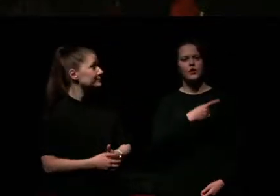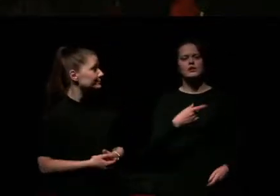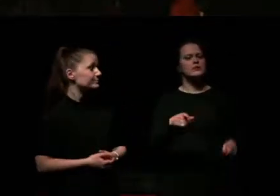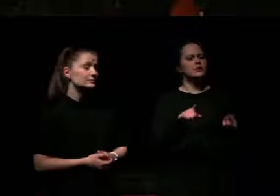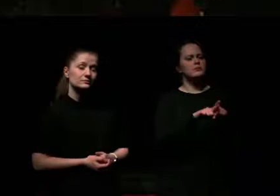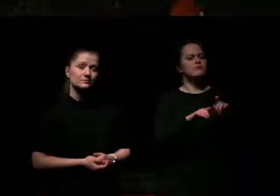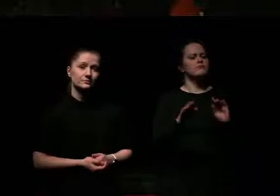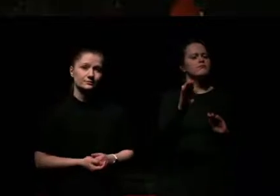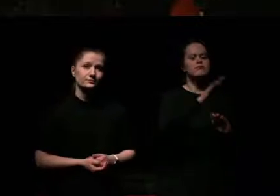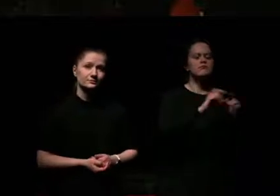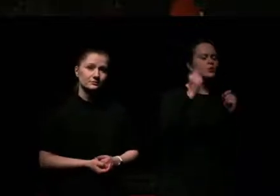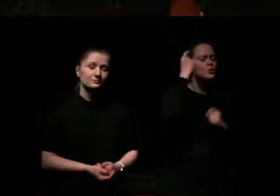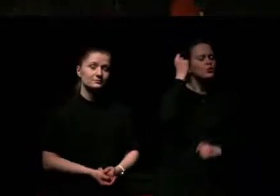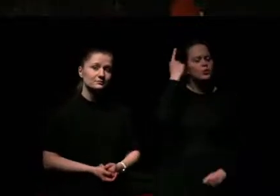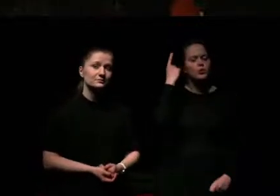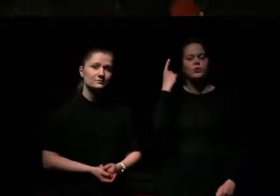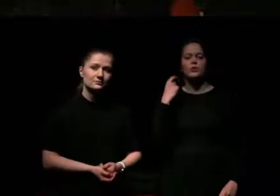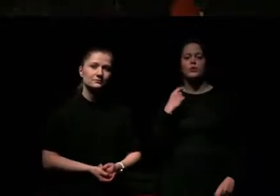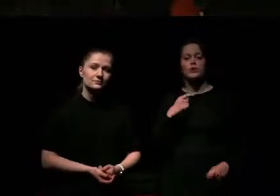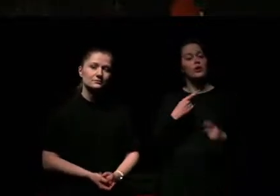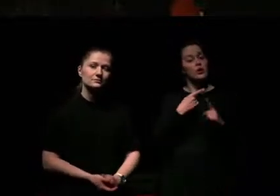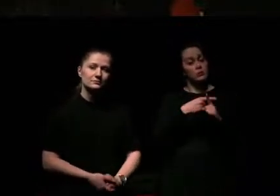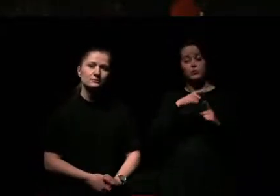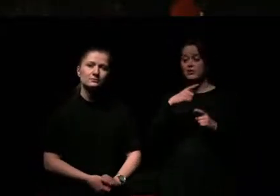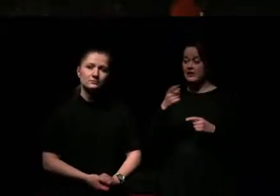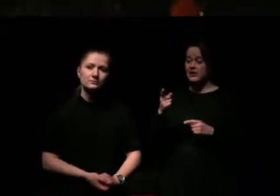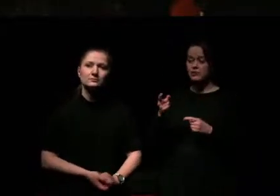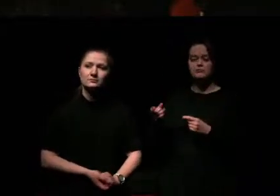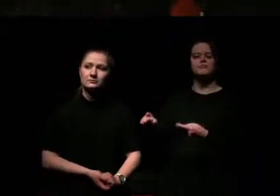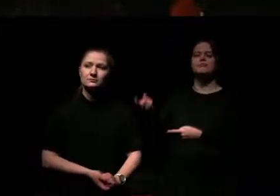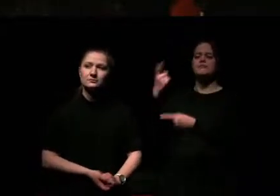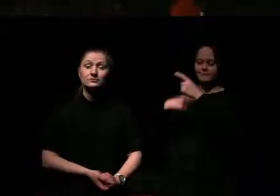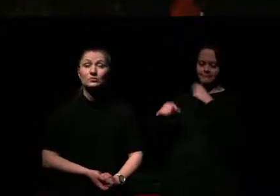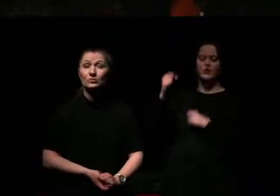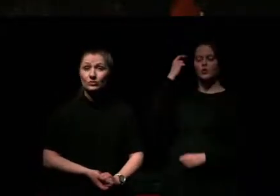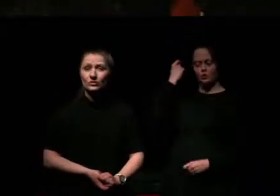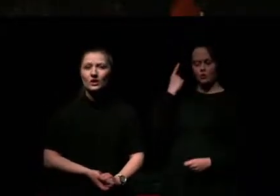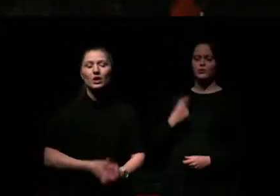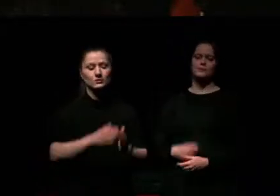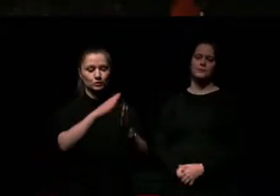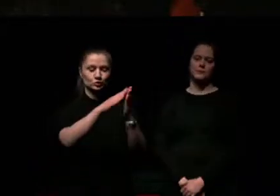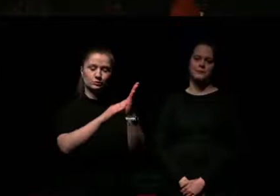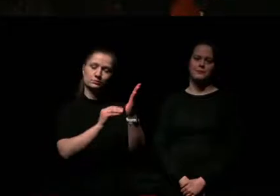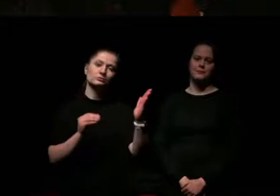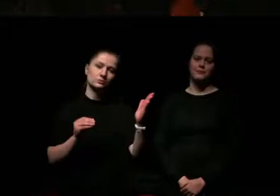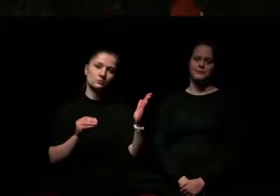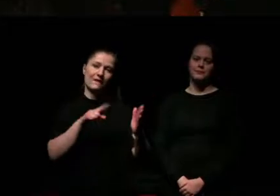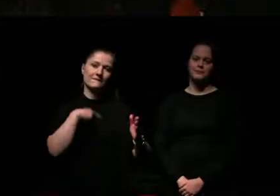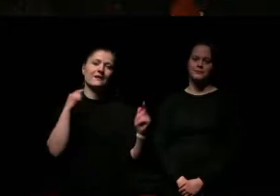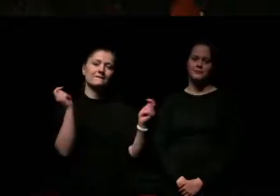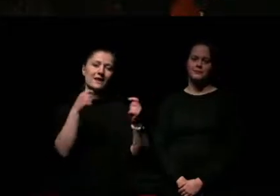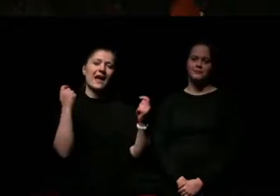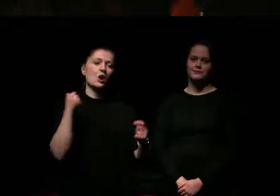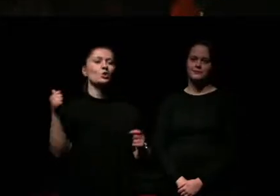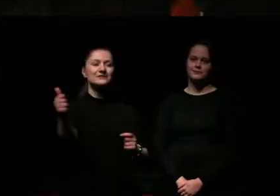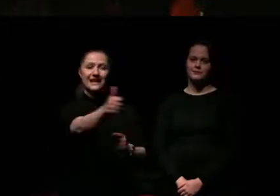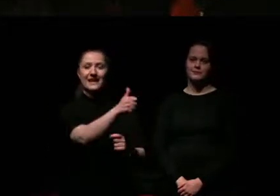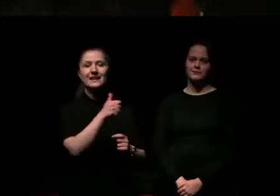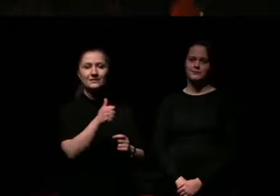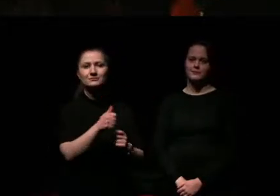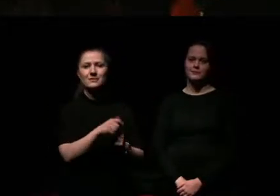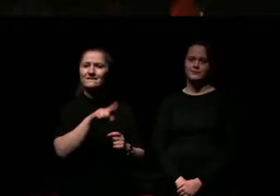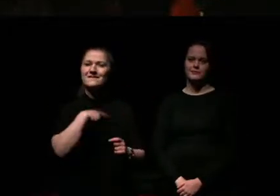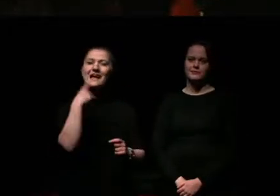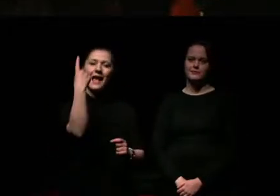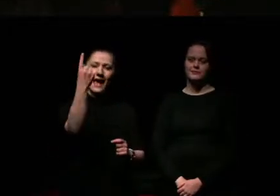tatt vare på kulturen, og de som tar tilbake kulturen. Til syvende og sist så feirer vi oss selv. Vi